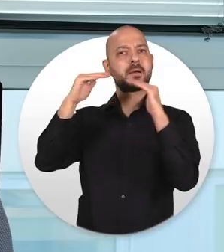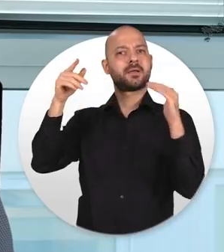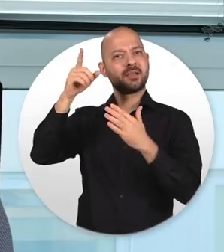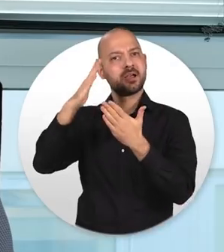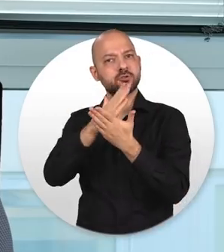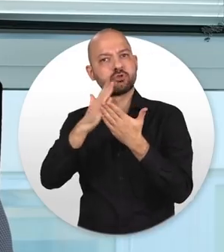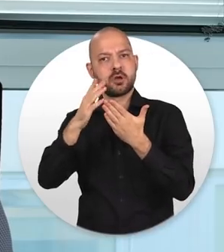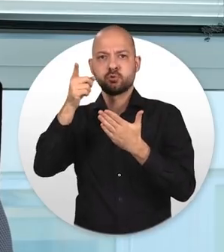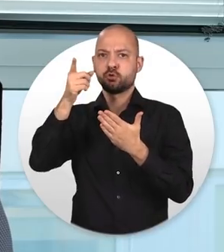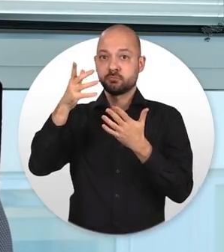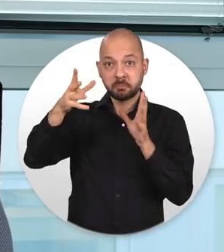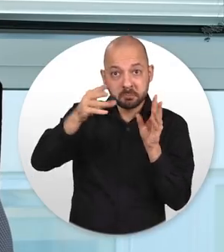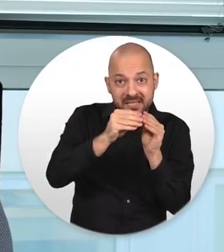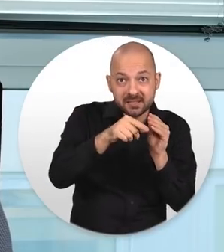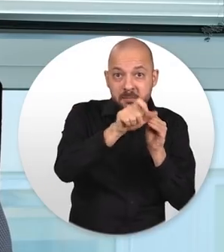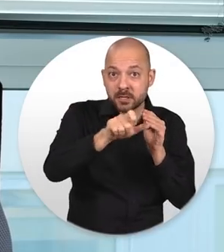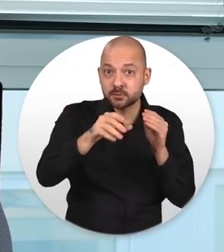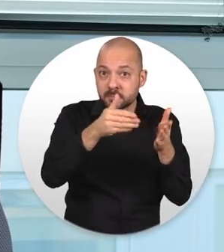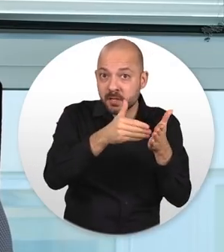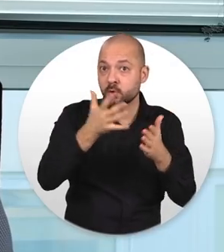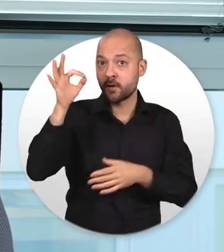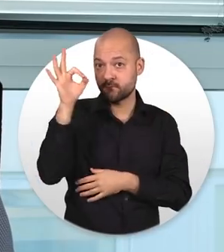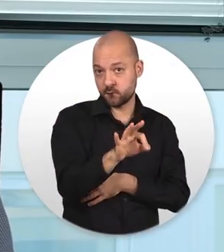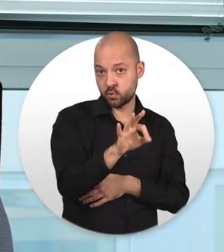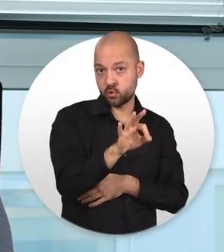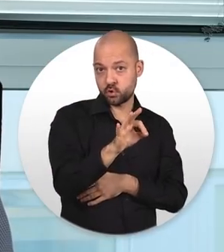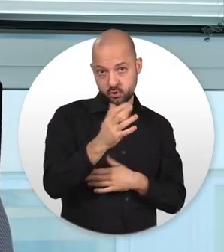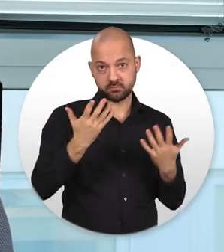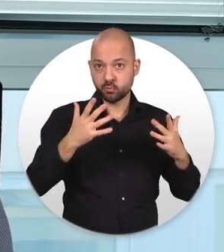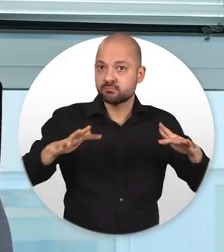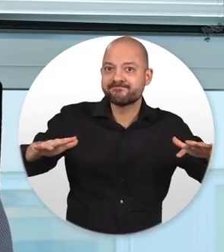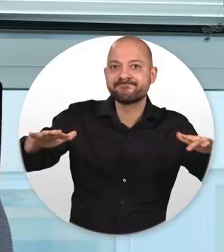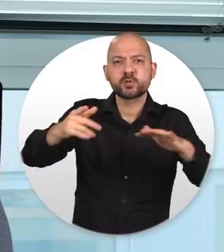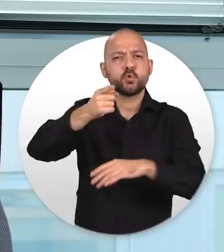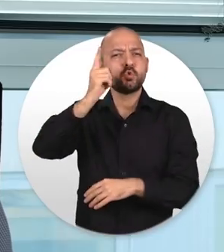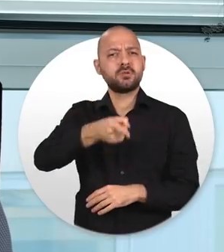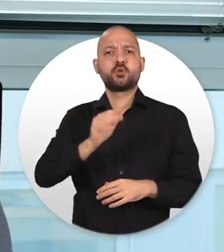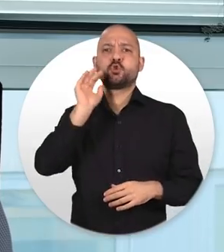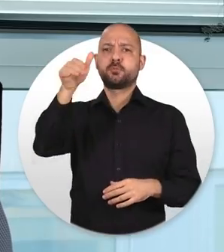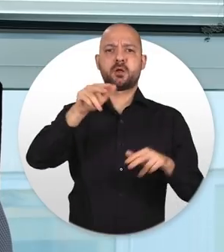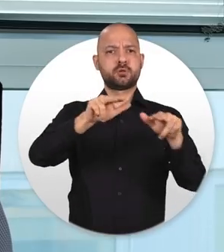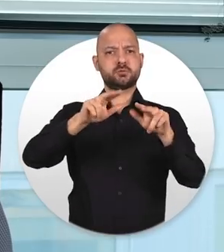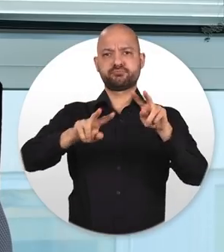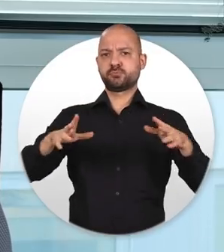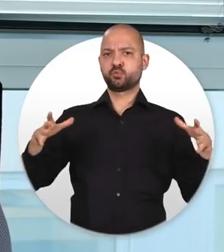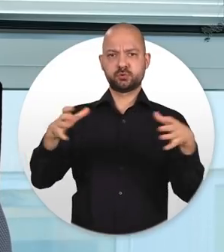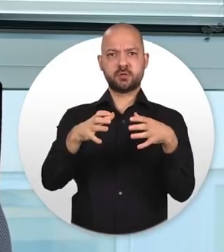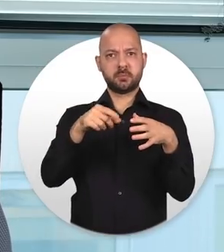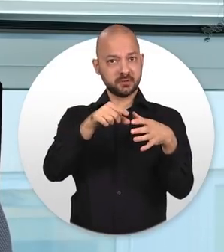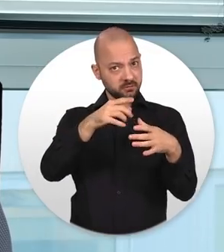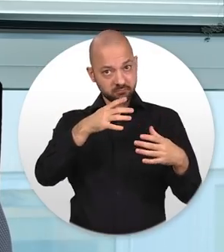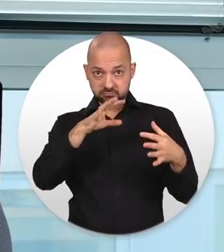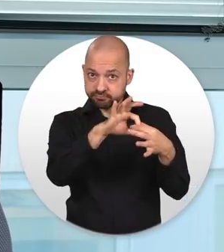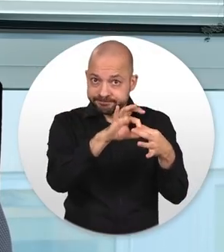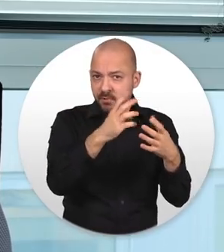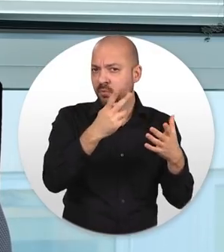EU-Niveau mit und für Leute mit einer Behinderung geholt werden. Er regruppiert über 100 Organisationen, die sich direkt oder